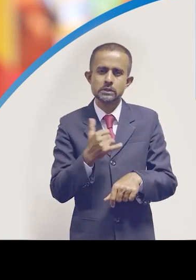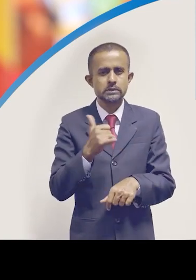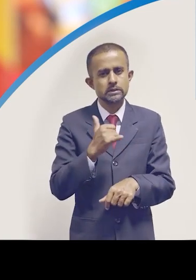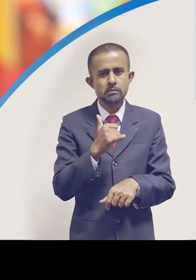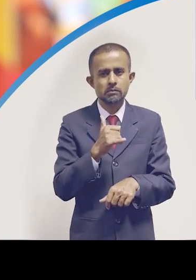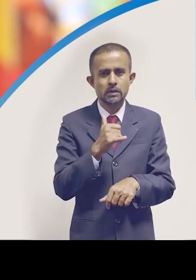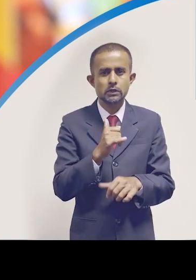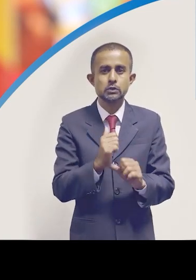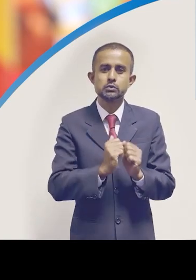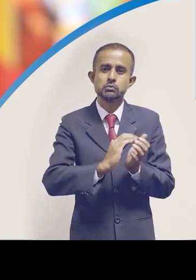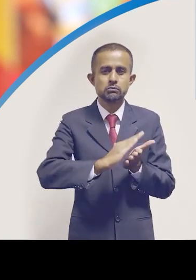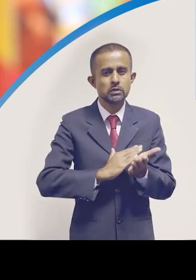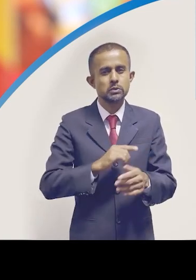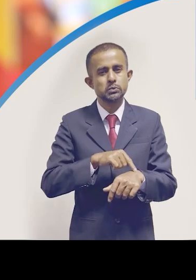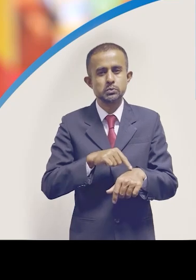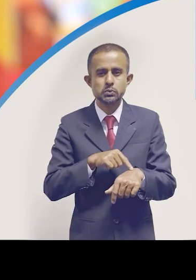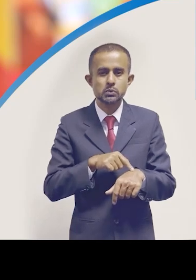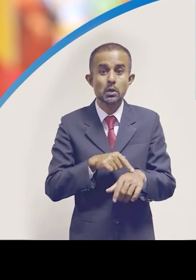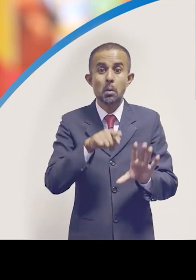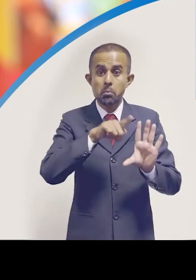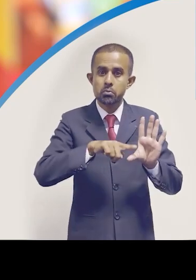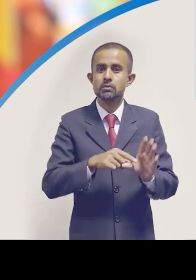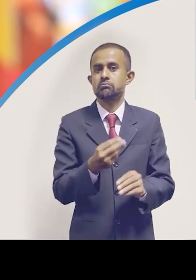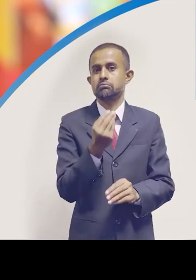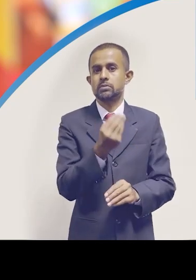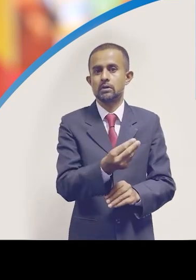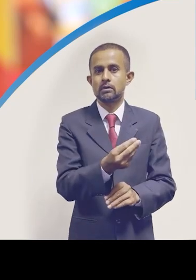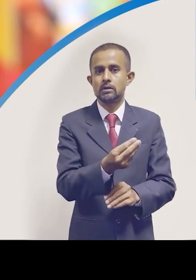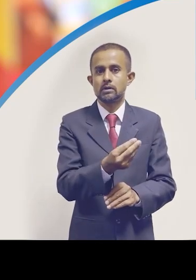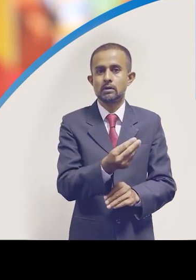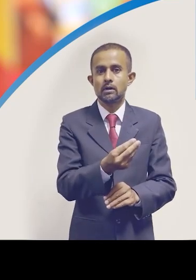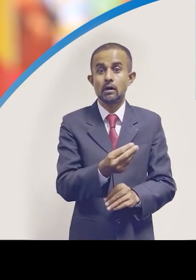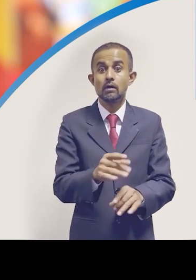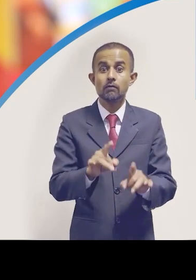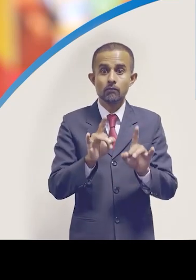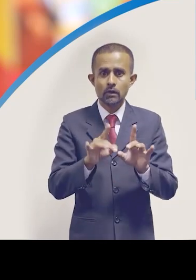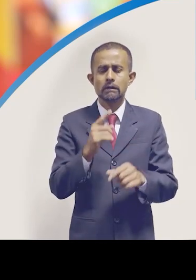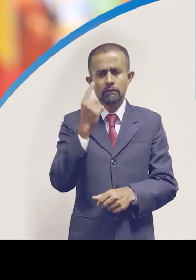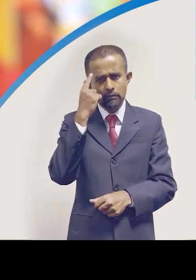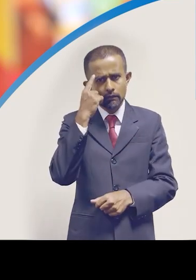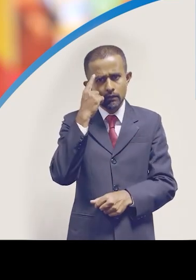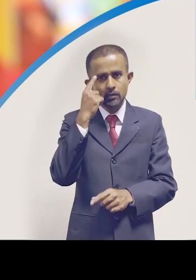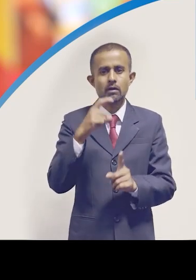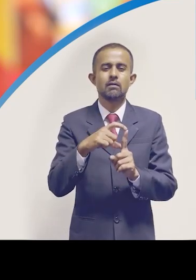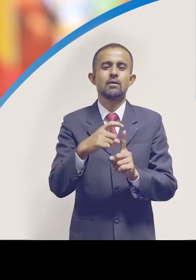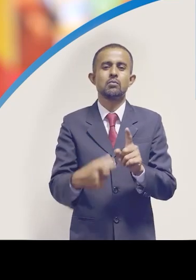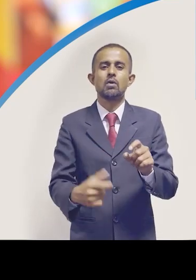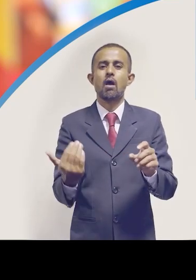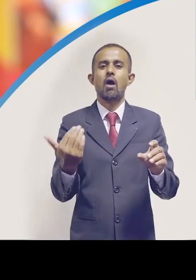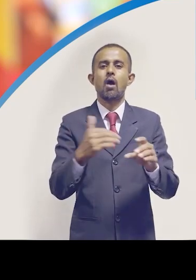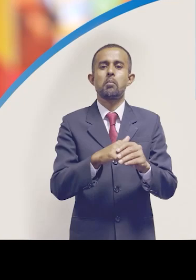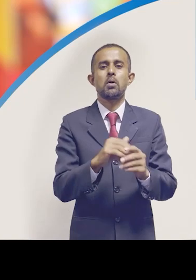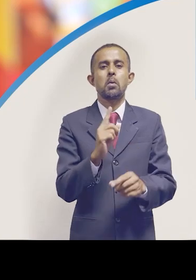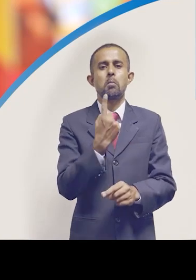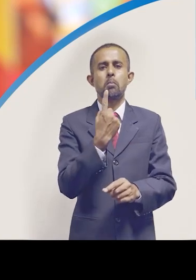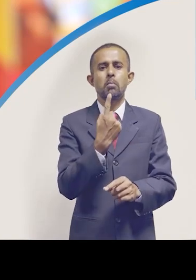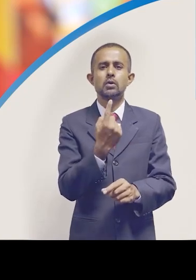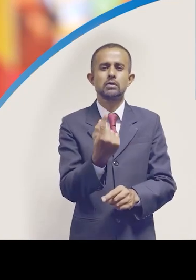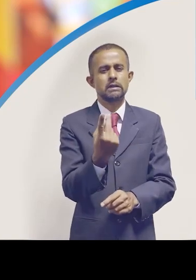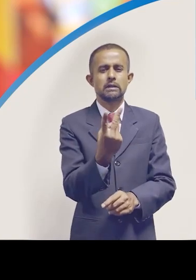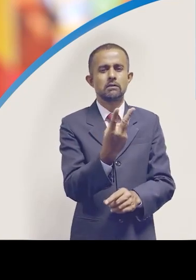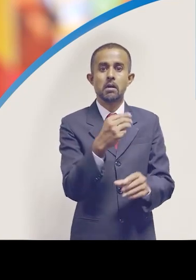කාලයක් යයි අපිට සමාහට එයාලගේ වැඩක් ගනිද්දි එයාලා පුහුණු කරගන්න ඒ මට්ටමේ හිතලා තමයි මම ආබාධිත අය බඳවගත්තේ